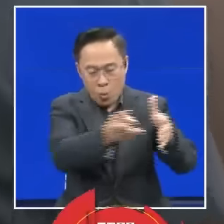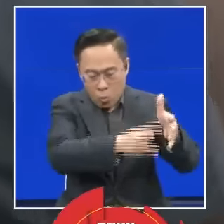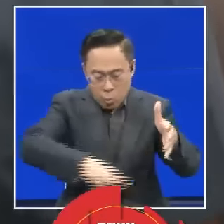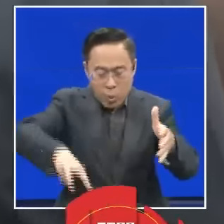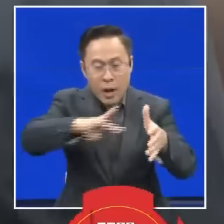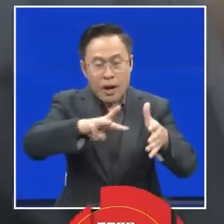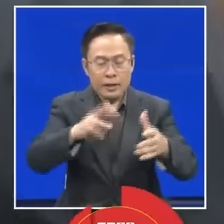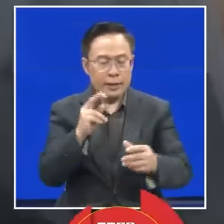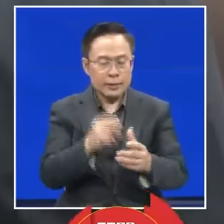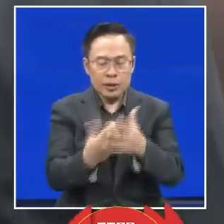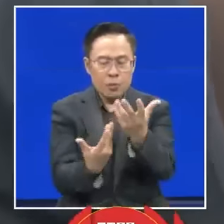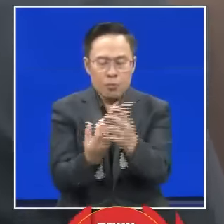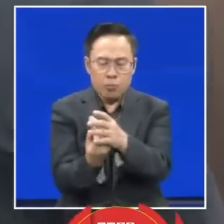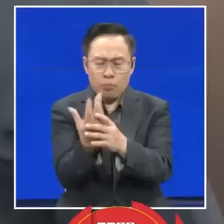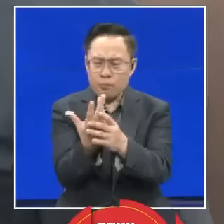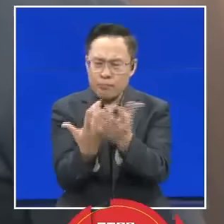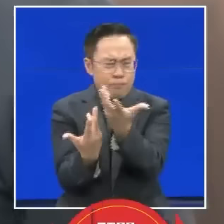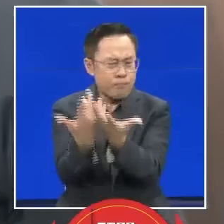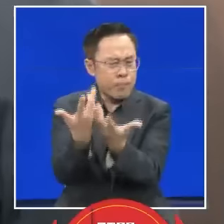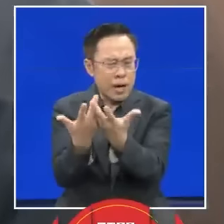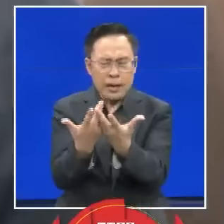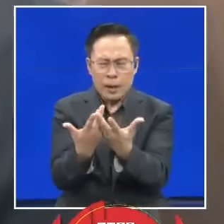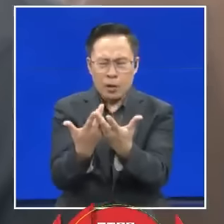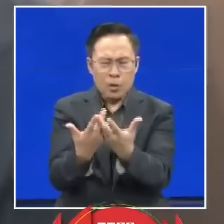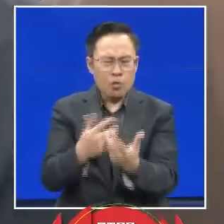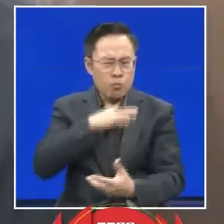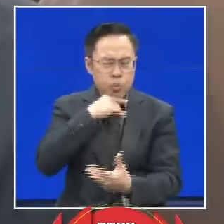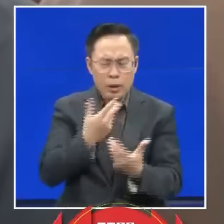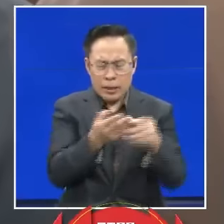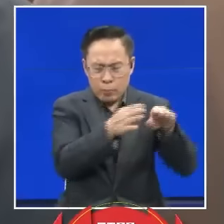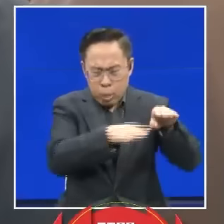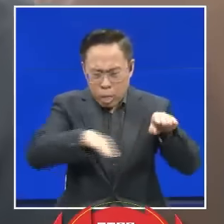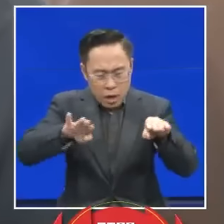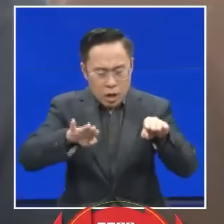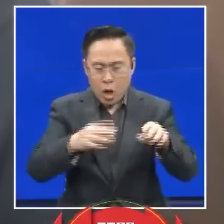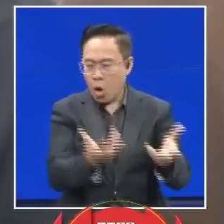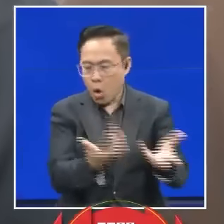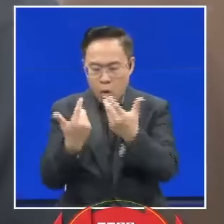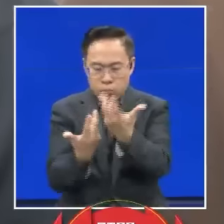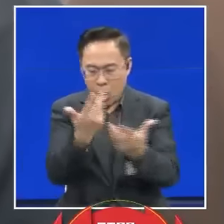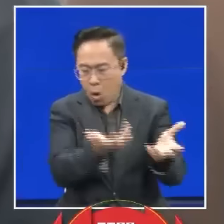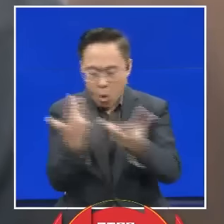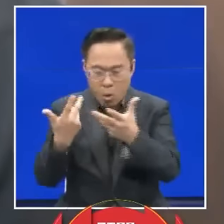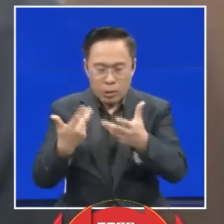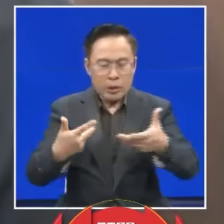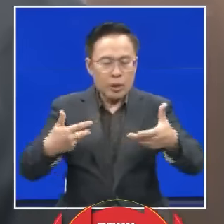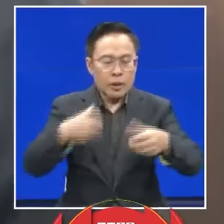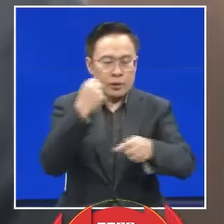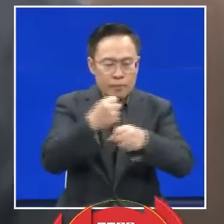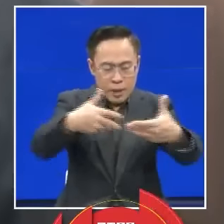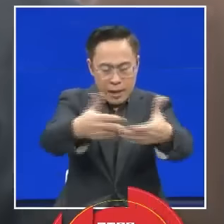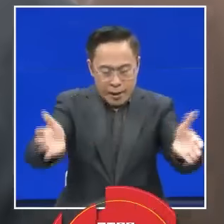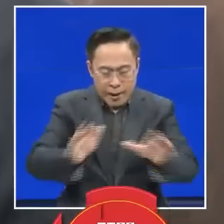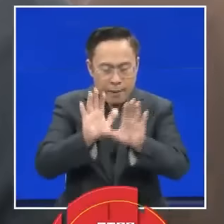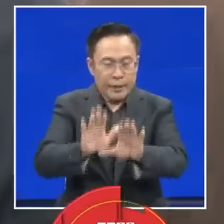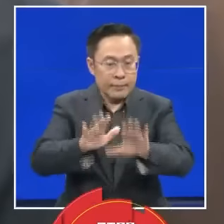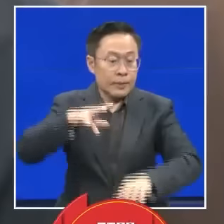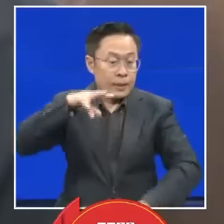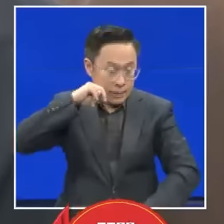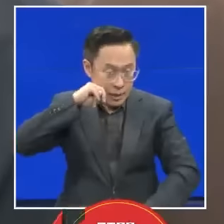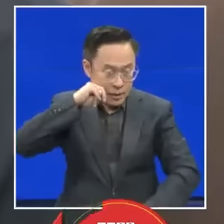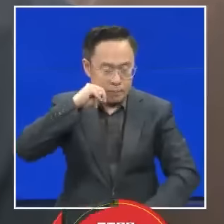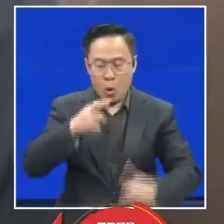เขียวนะครับเพื่อเปลี่ยนพื้นที่รกร้างให้กลายมาเป็นแหล่งเก็บน้ำต้นทุนเพื่อสนับสนุนคลองแม่ข่าเพิ่มเติมนะครับแล้วก็พัฒนาพื้นที่ให้เป็นส